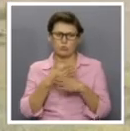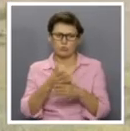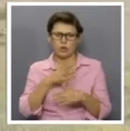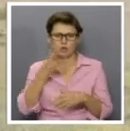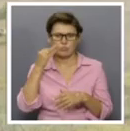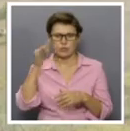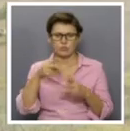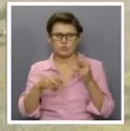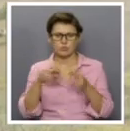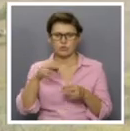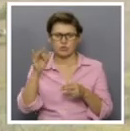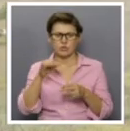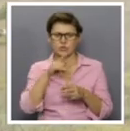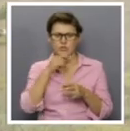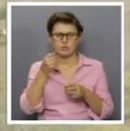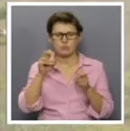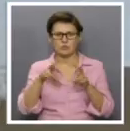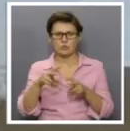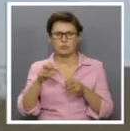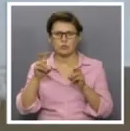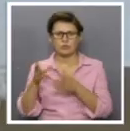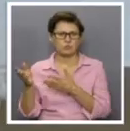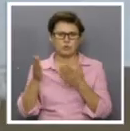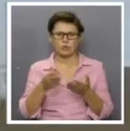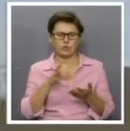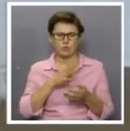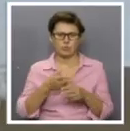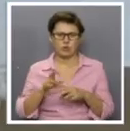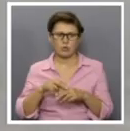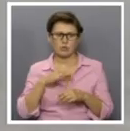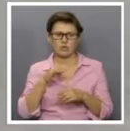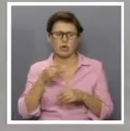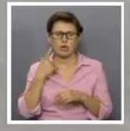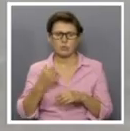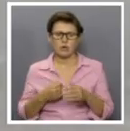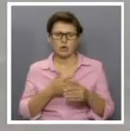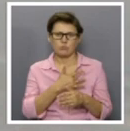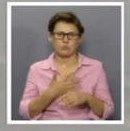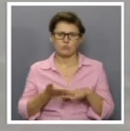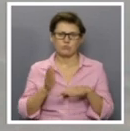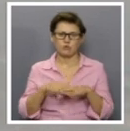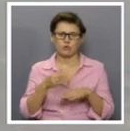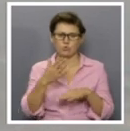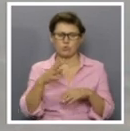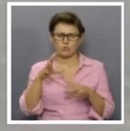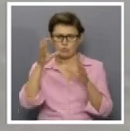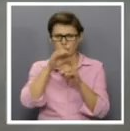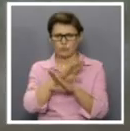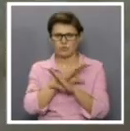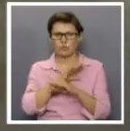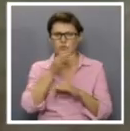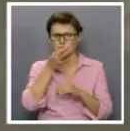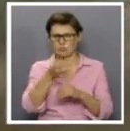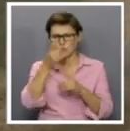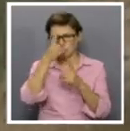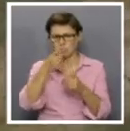üşin Almaty kirurgtar men reseylik mamandar arnayı şakırtılan bolatın. Bırak sarbazdın alğan jarakatı ауыр болып, ол көз жұмды делінген